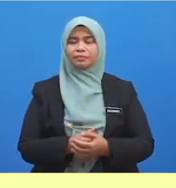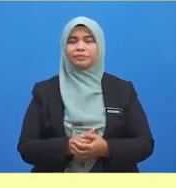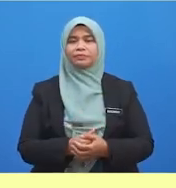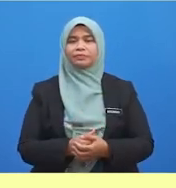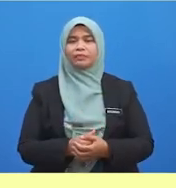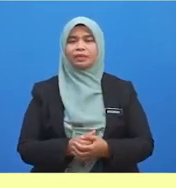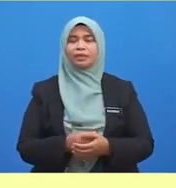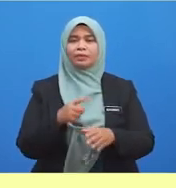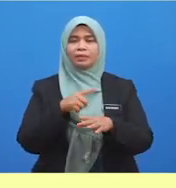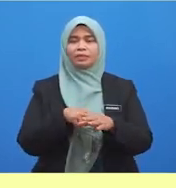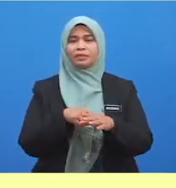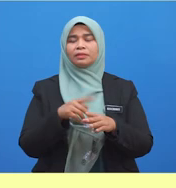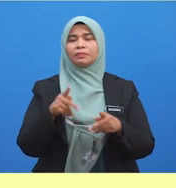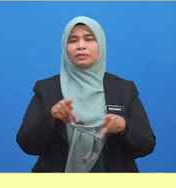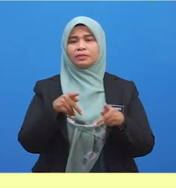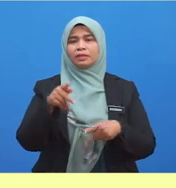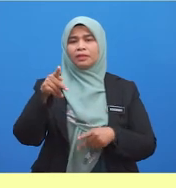Semasa persenyawaan,